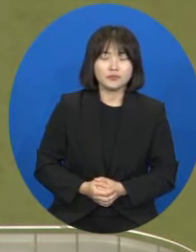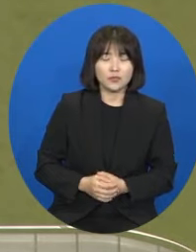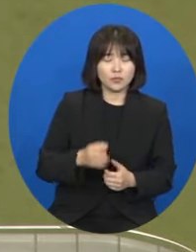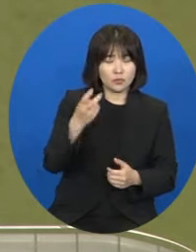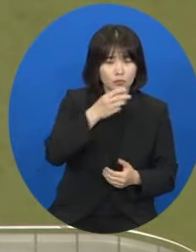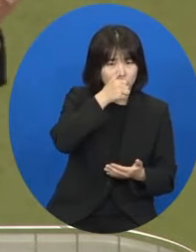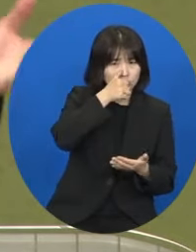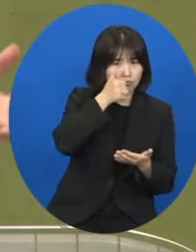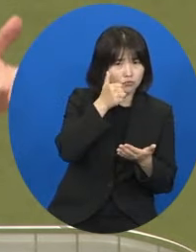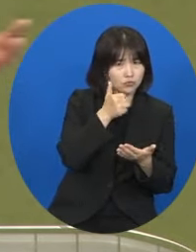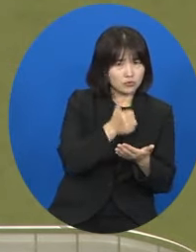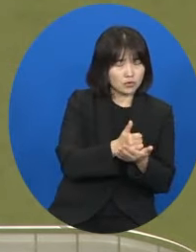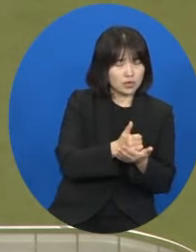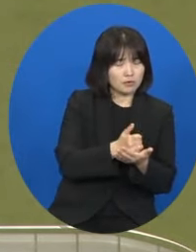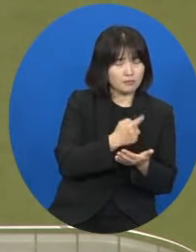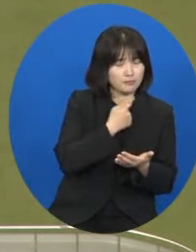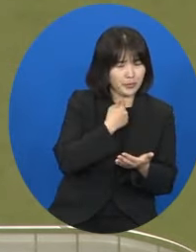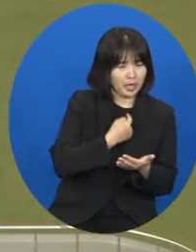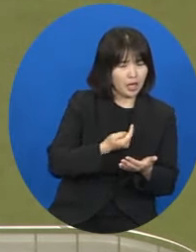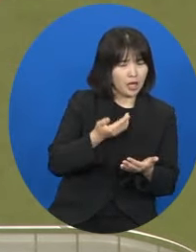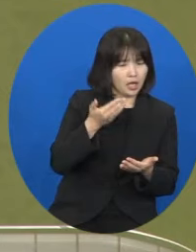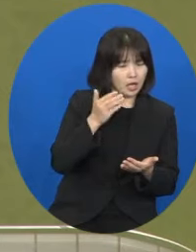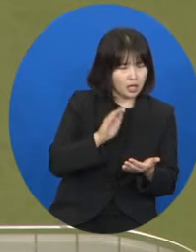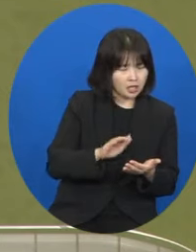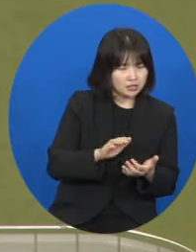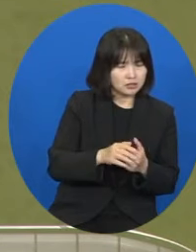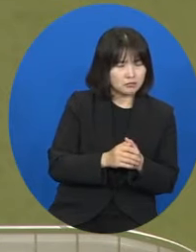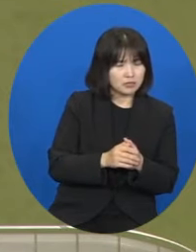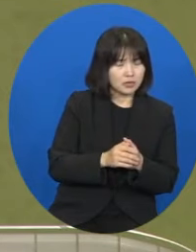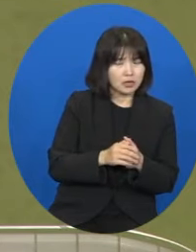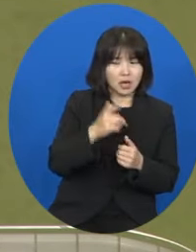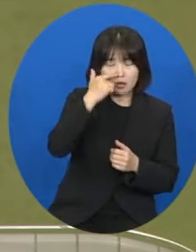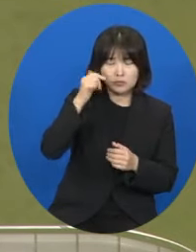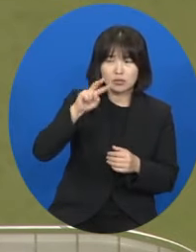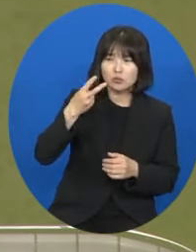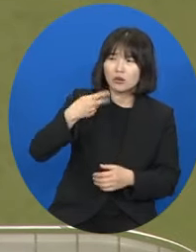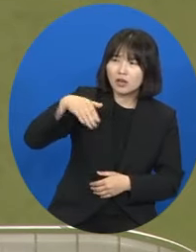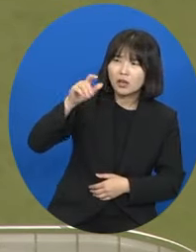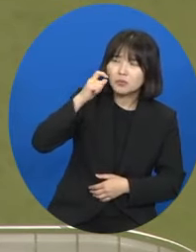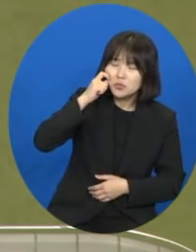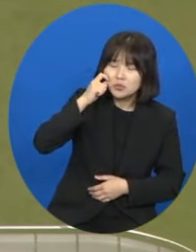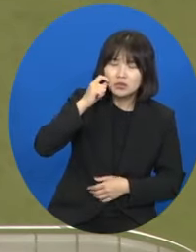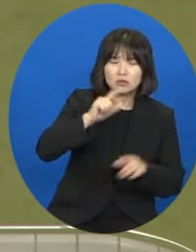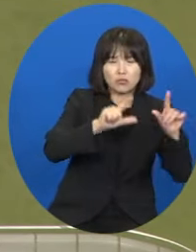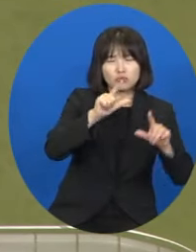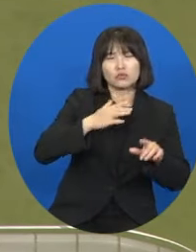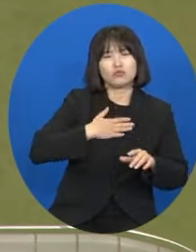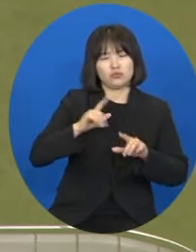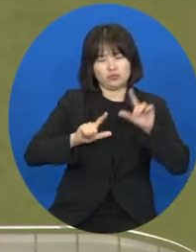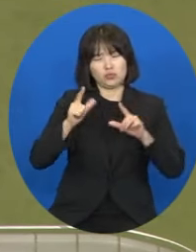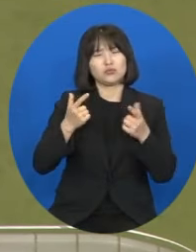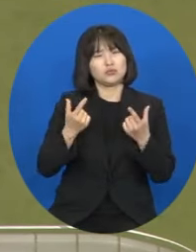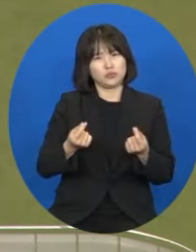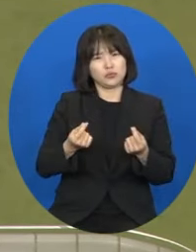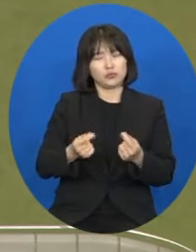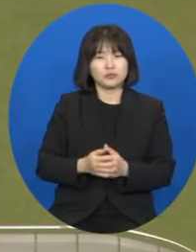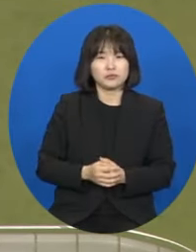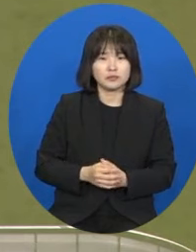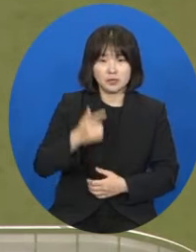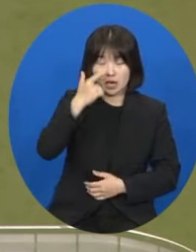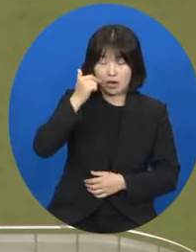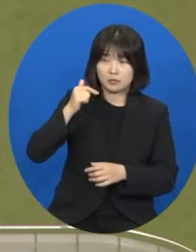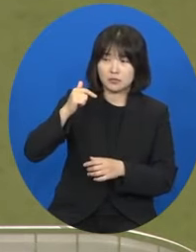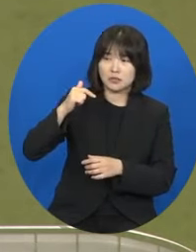범죄하여 나아갔지만 돌아가지 못하는 우리 모습들이 다 이 탕자의 모습이잖아요. 아버지 마음을 모르는 그